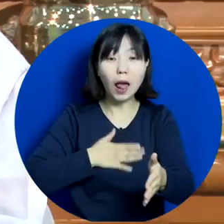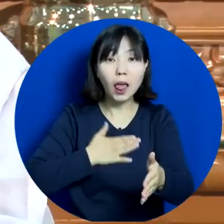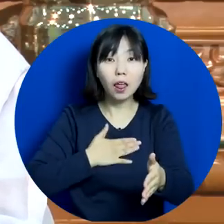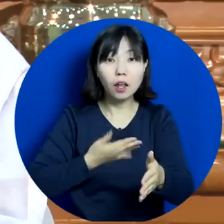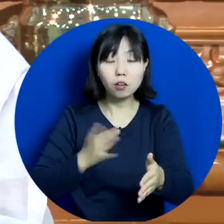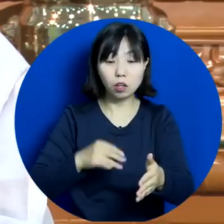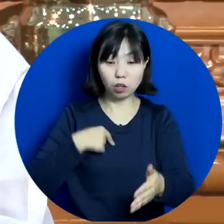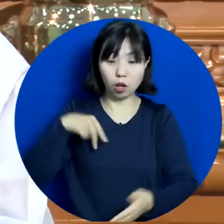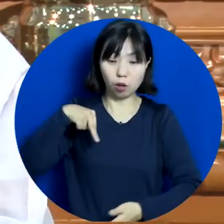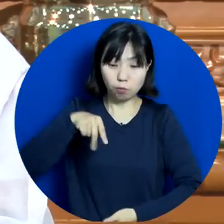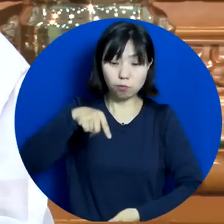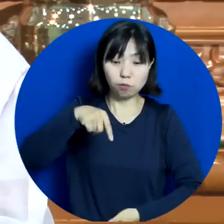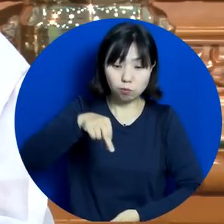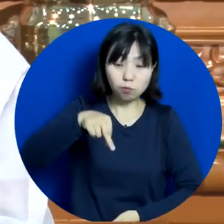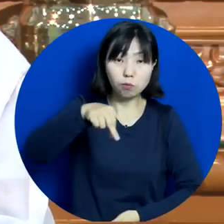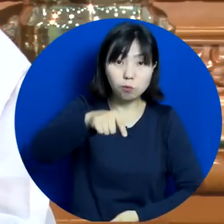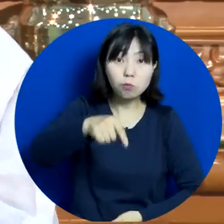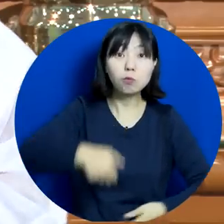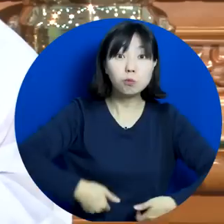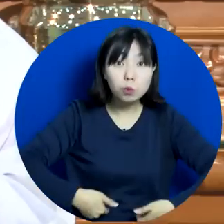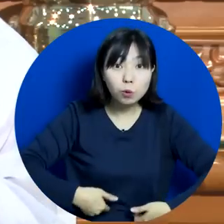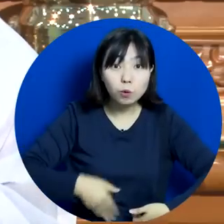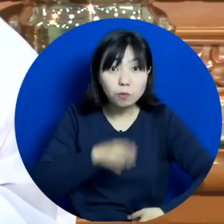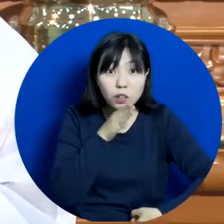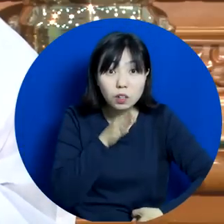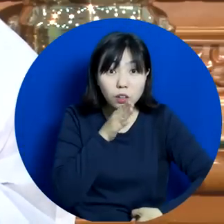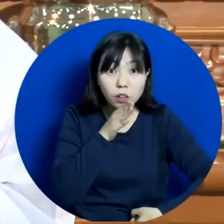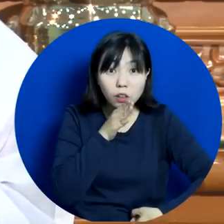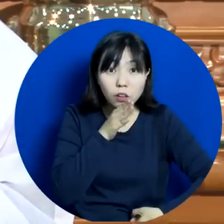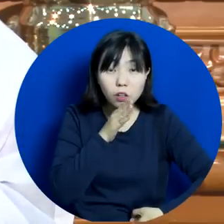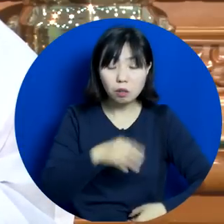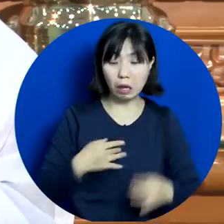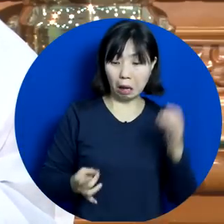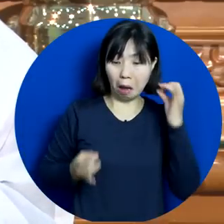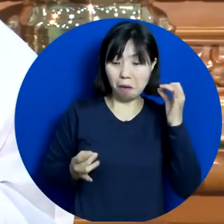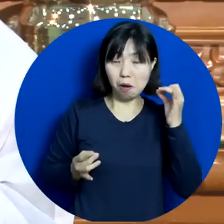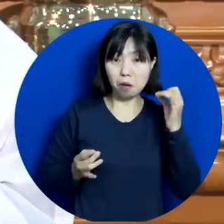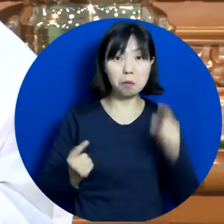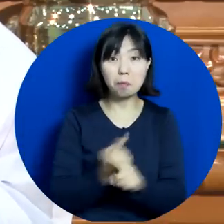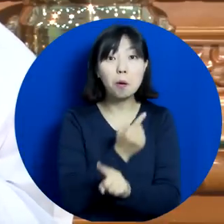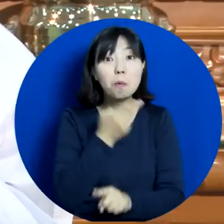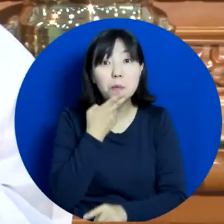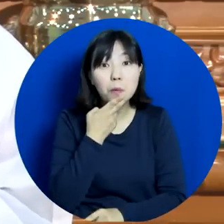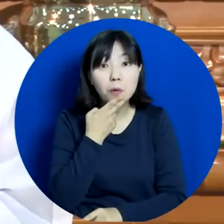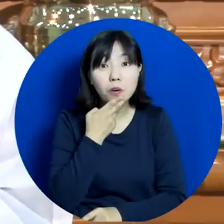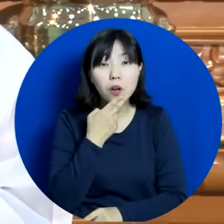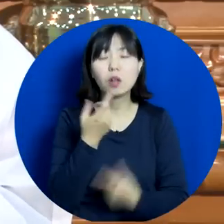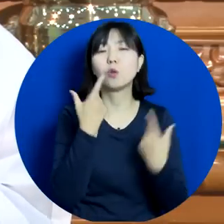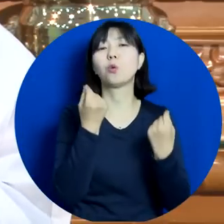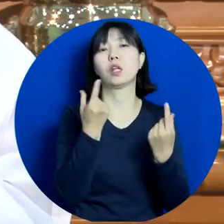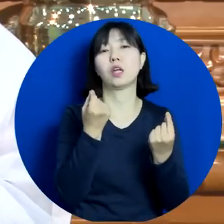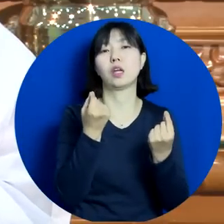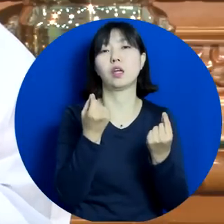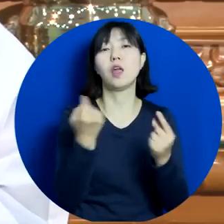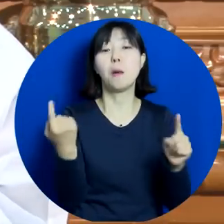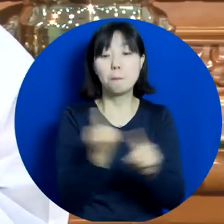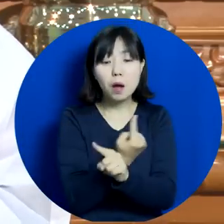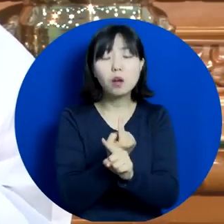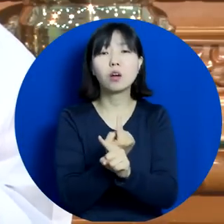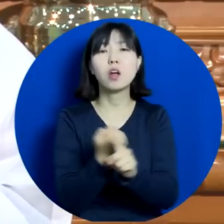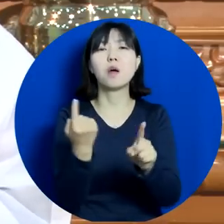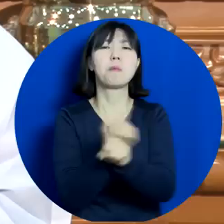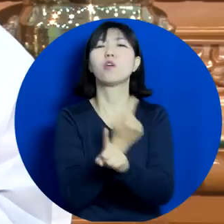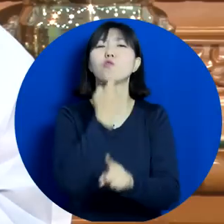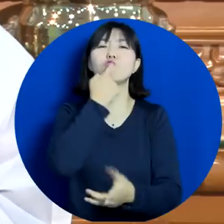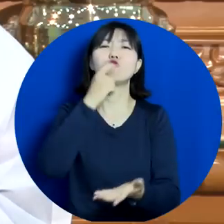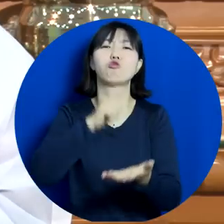있다고 가지는 건 아니에요. 그러니까 이 바뀌려면 이 앞에서 말한 대로 이 바뀌기가